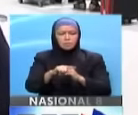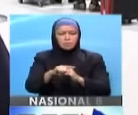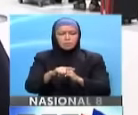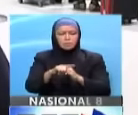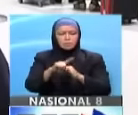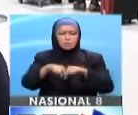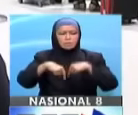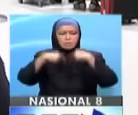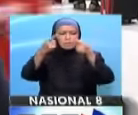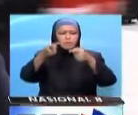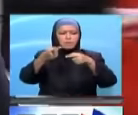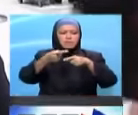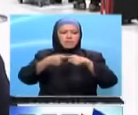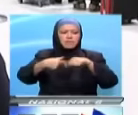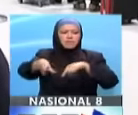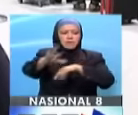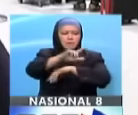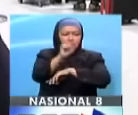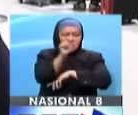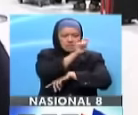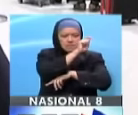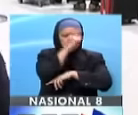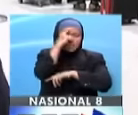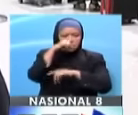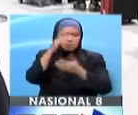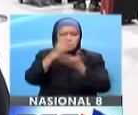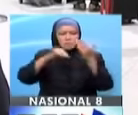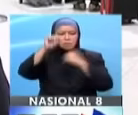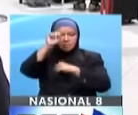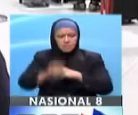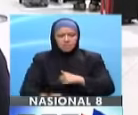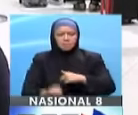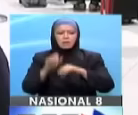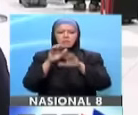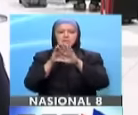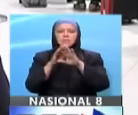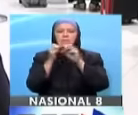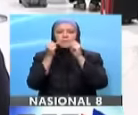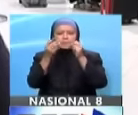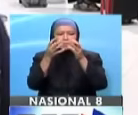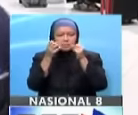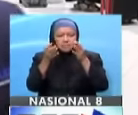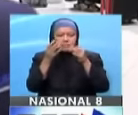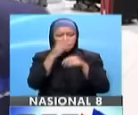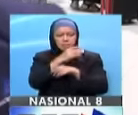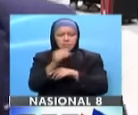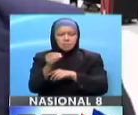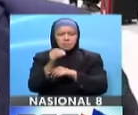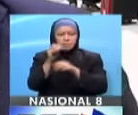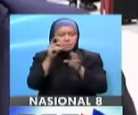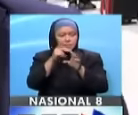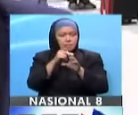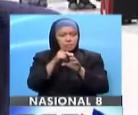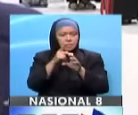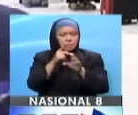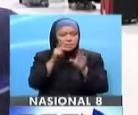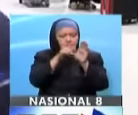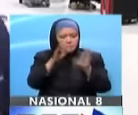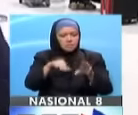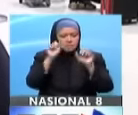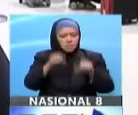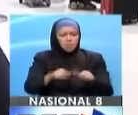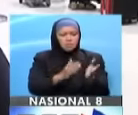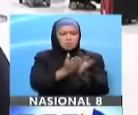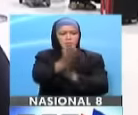Ya, dan untuk ke selatan masih banyak ya, dan penumpang boleh terus datang untuk membeli